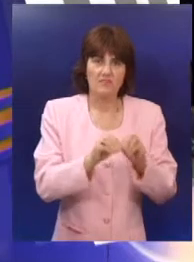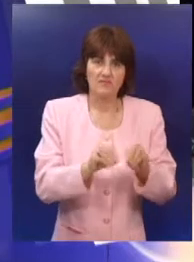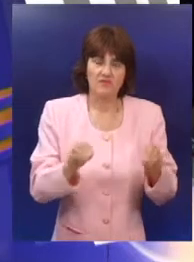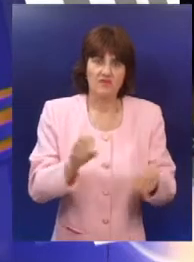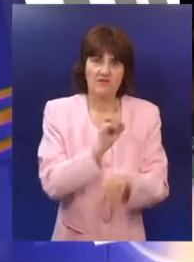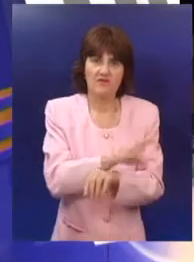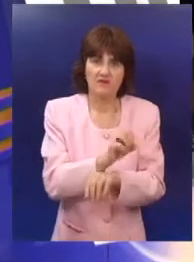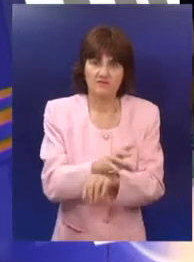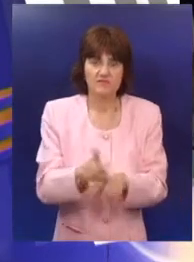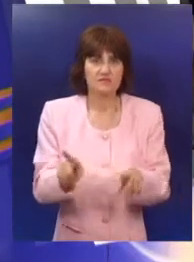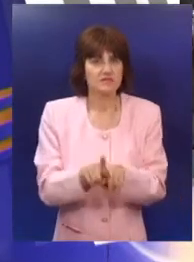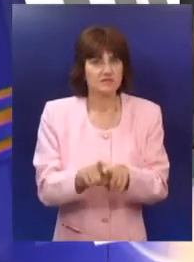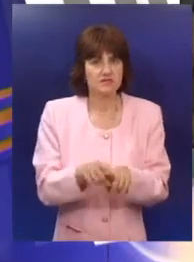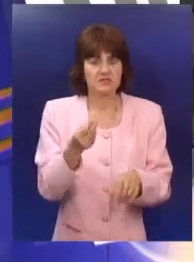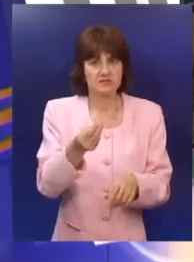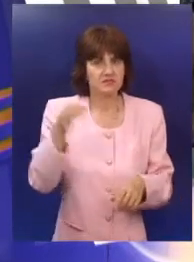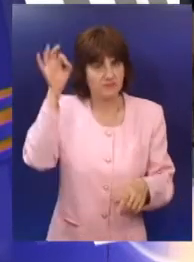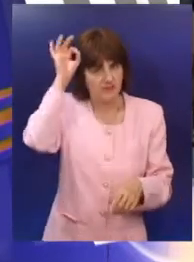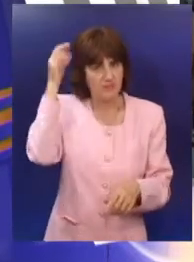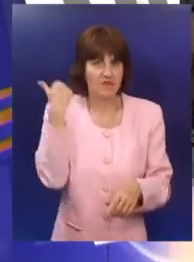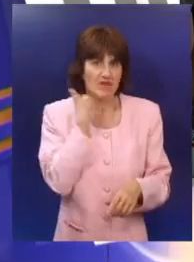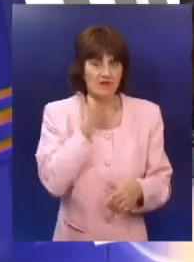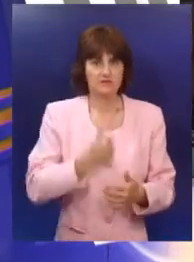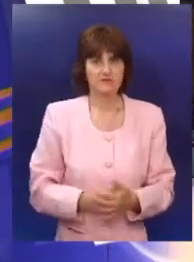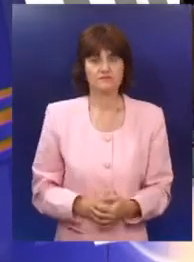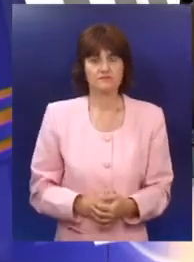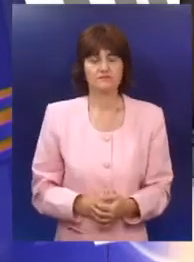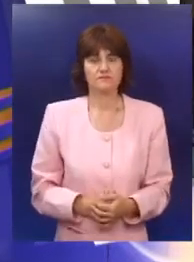5 godine na srpsko-nemačkom i mađarsko-nemačkom jeziku.